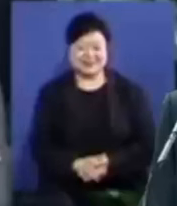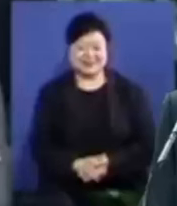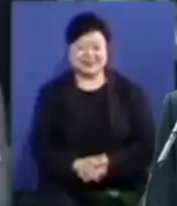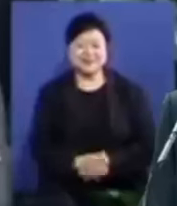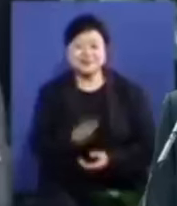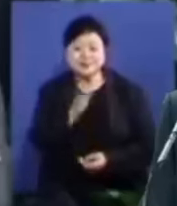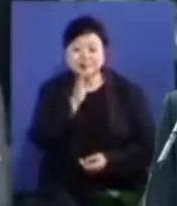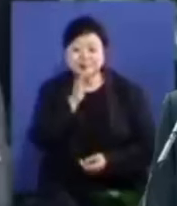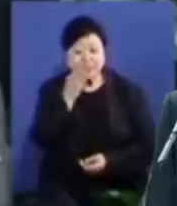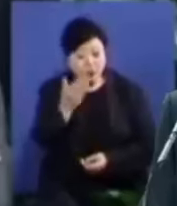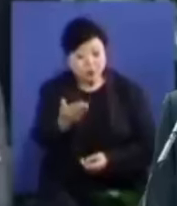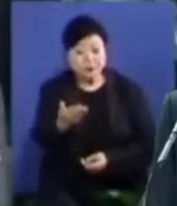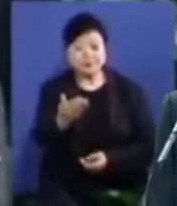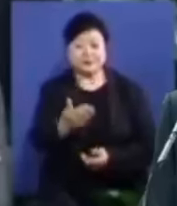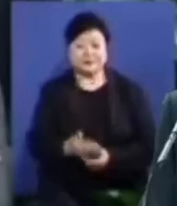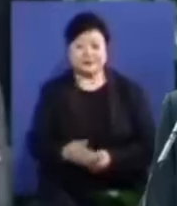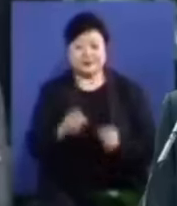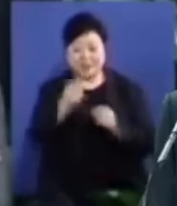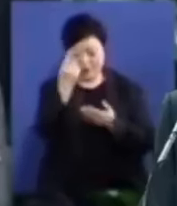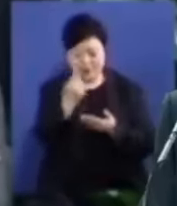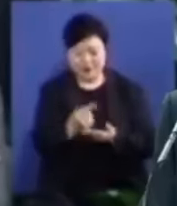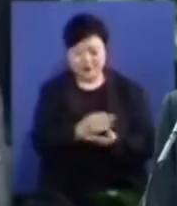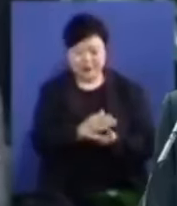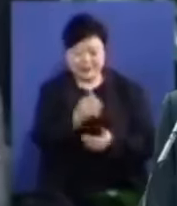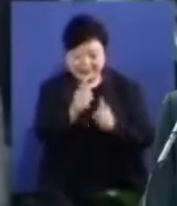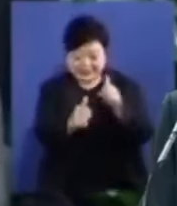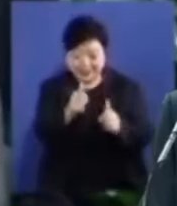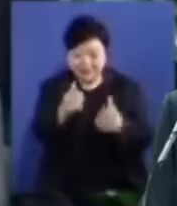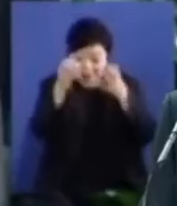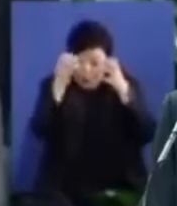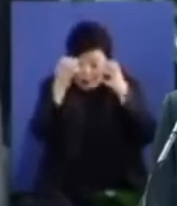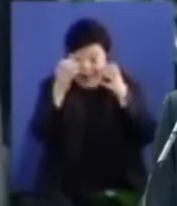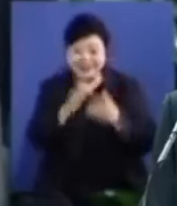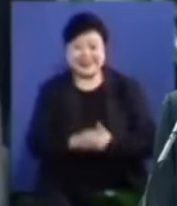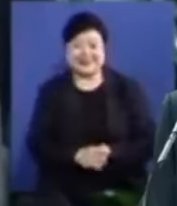그러므로 여러분 다가오는 여러 가지 시험과 고난을